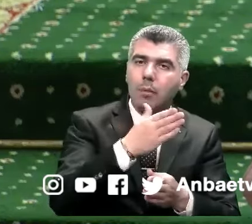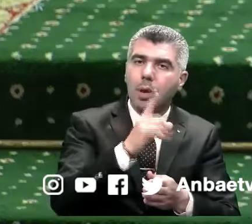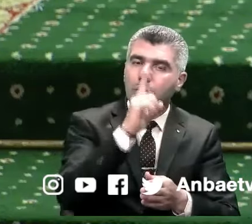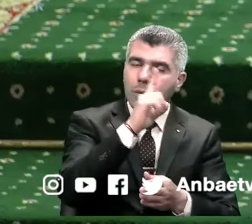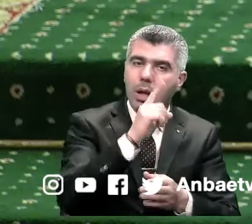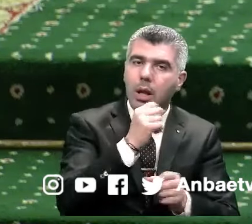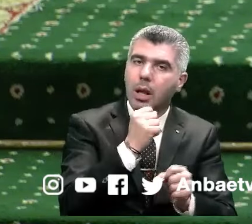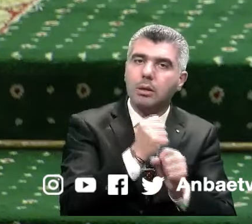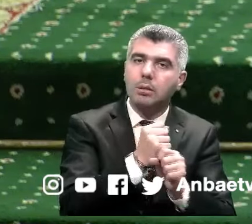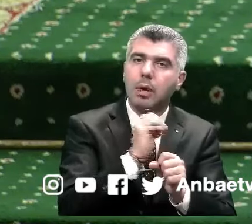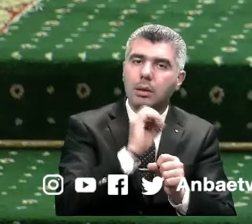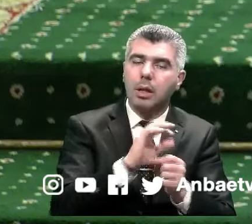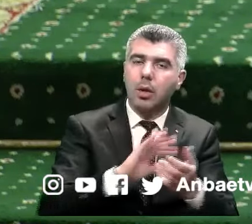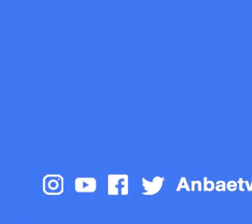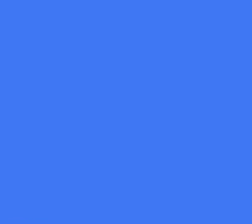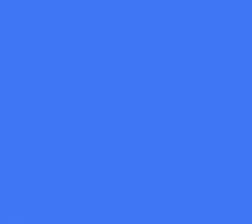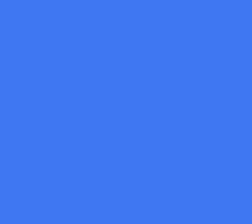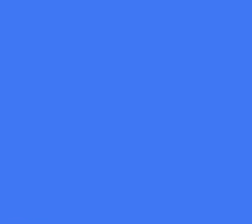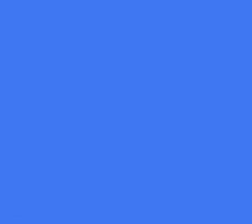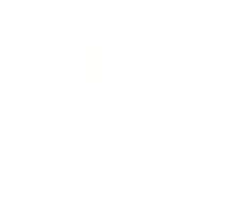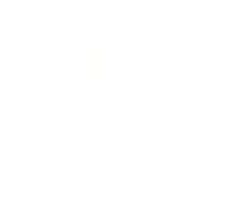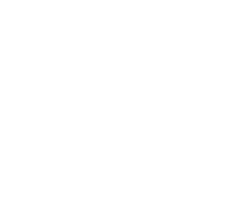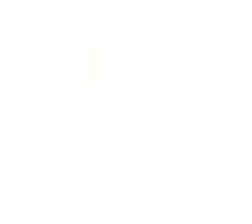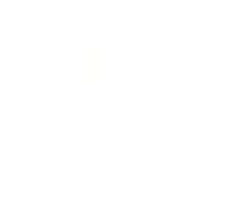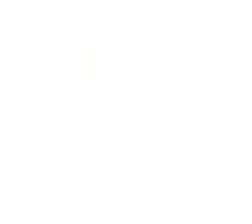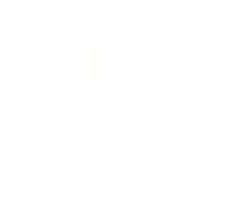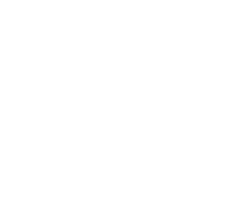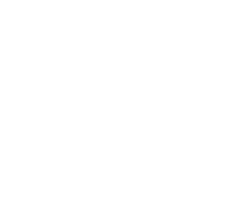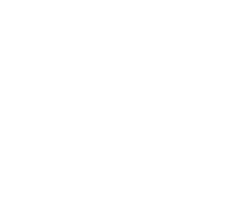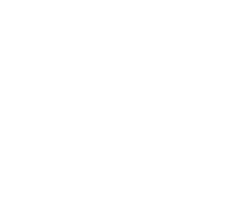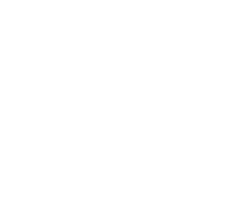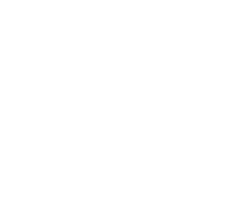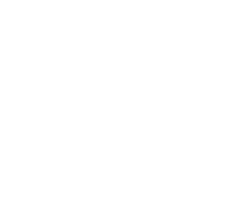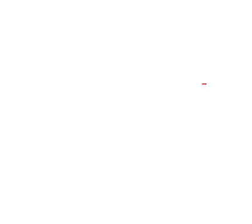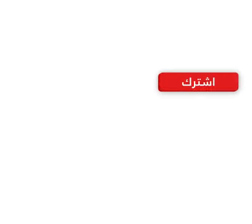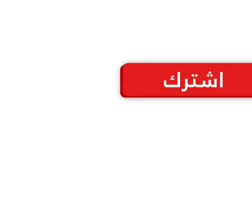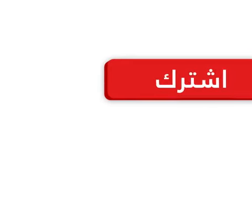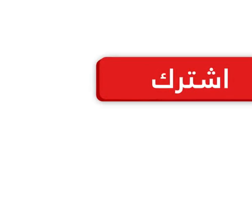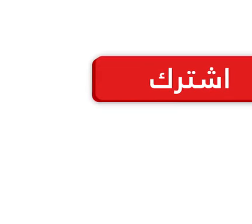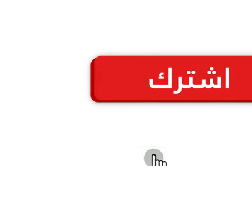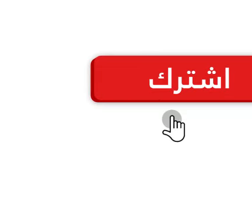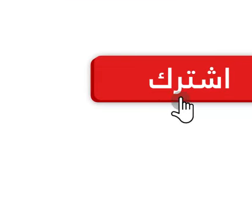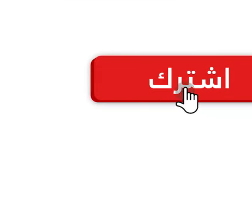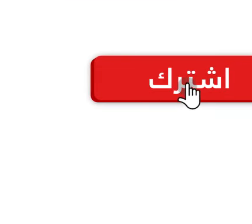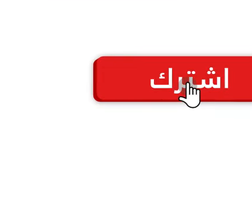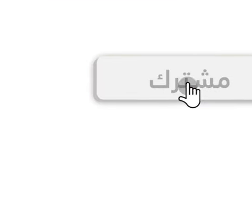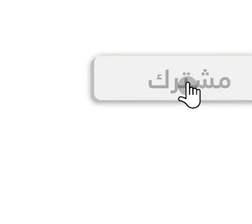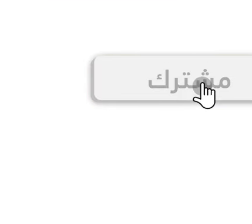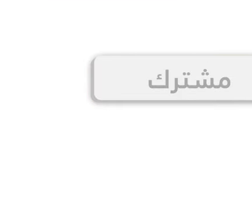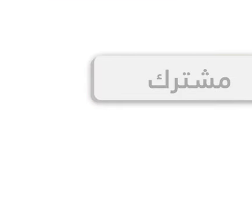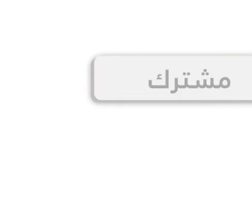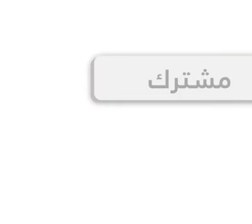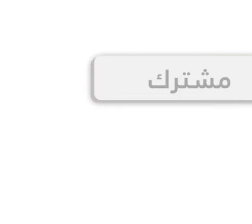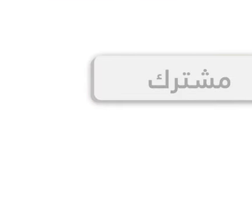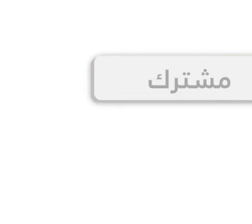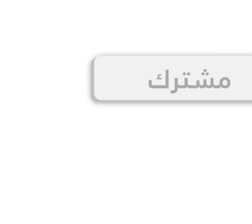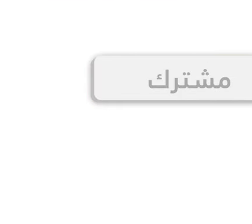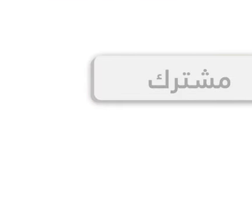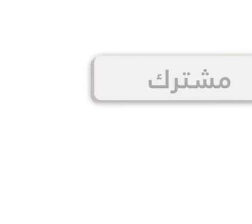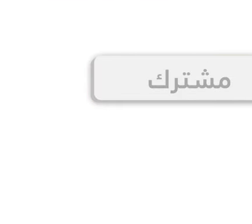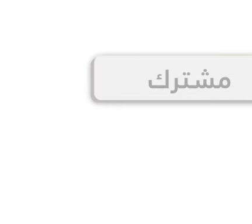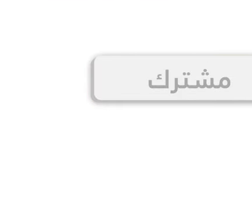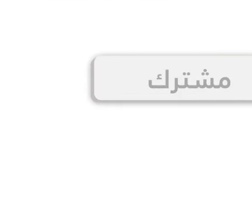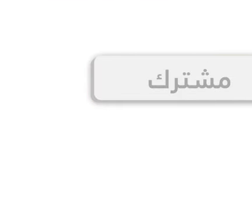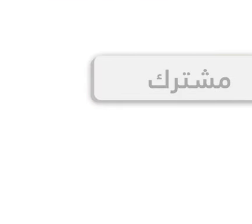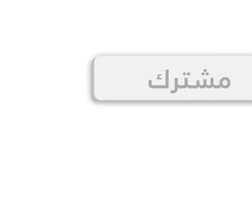نعمل في اتجاه وشكرا باش يوصلك جديد فيديوهات الانباء تي تاب معنا فيش يوتيوب وفعلوا